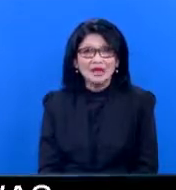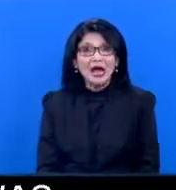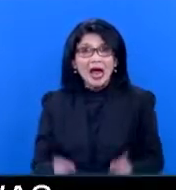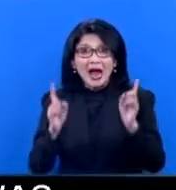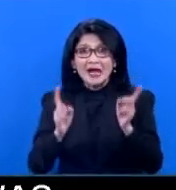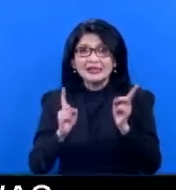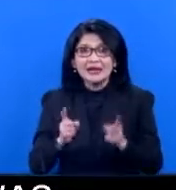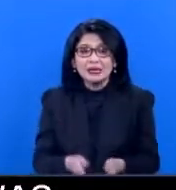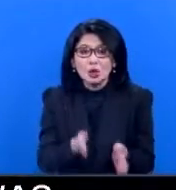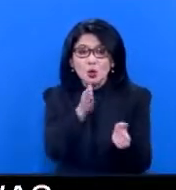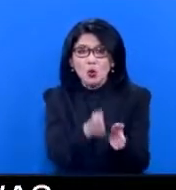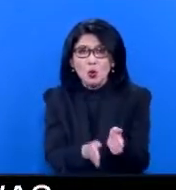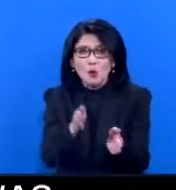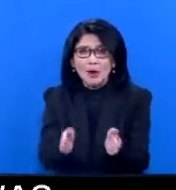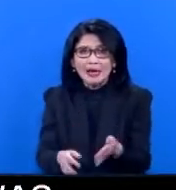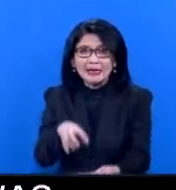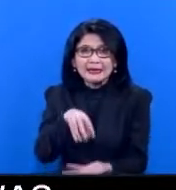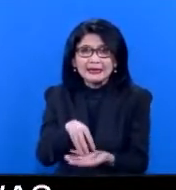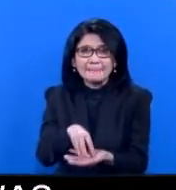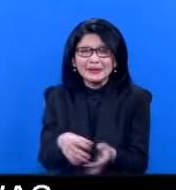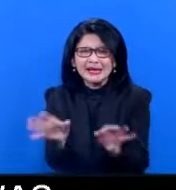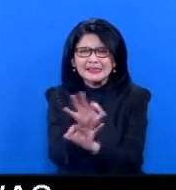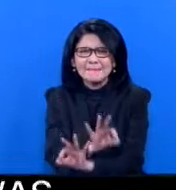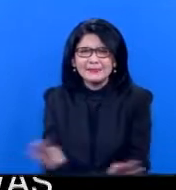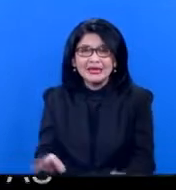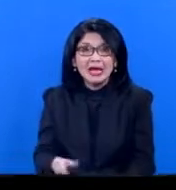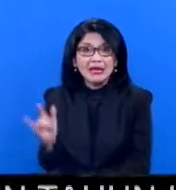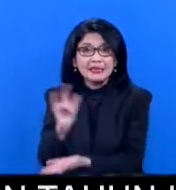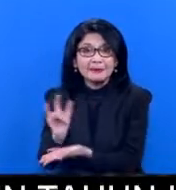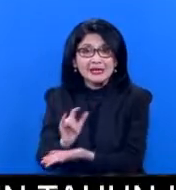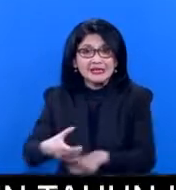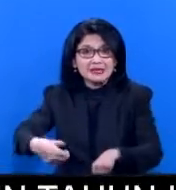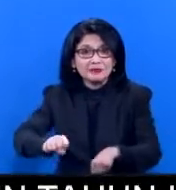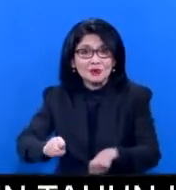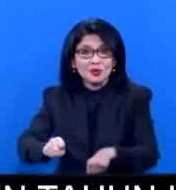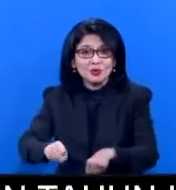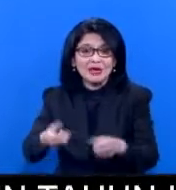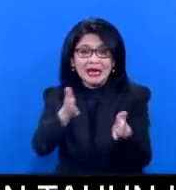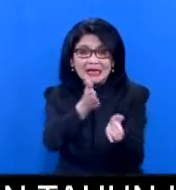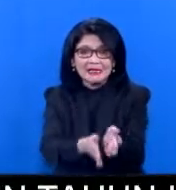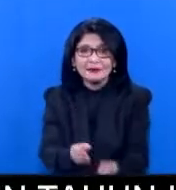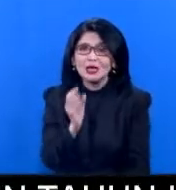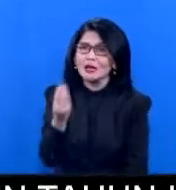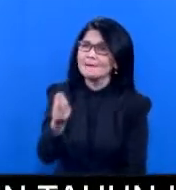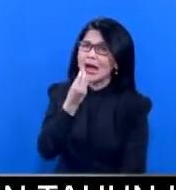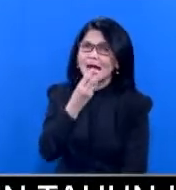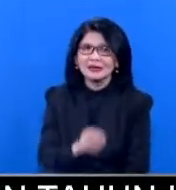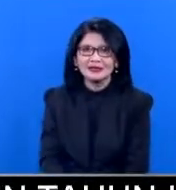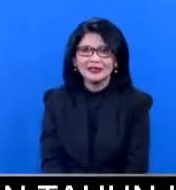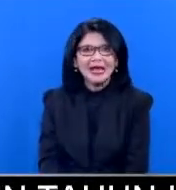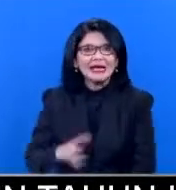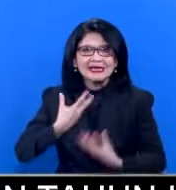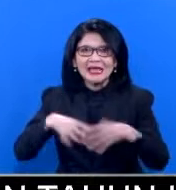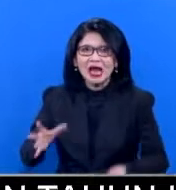waspadalah saat memarkir sepeda motor di tempat sepi. Di Bekasi, Jawa Barat, sepeda motor yang ditinggal pemiliknya untuk pergi makan, raib